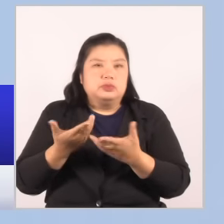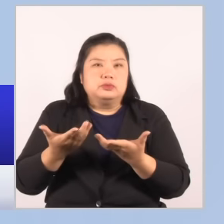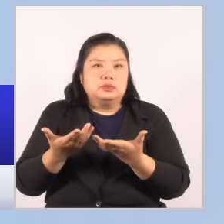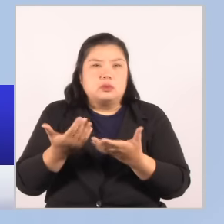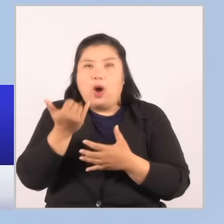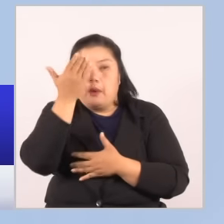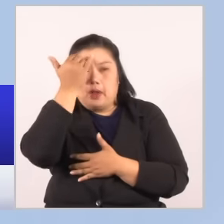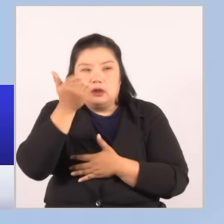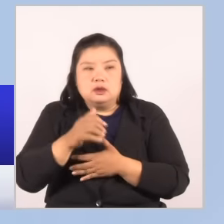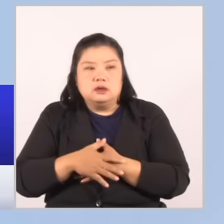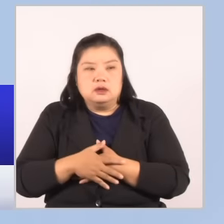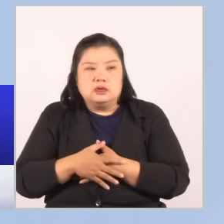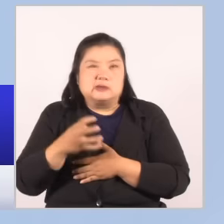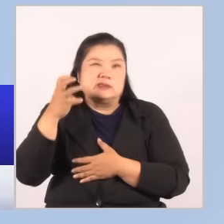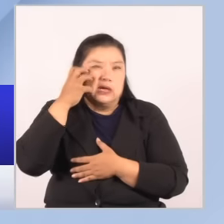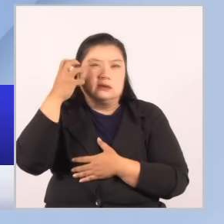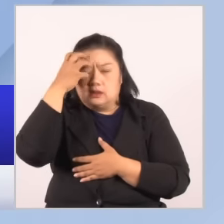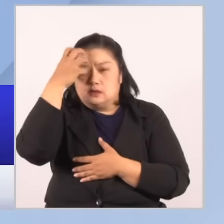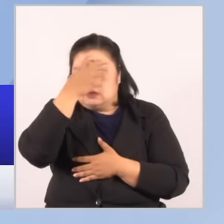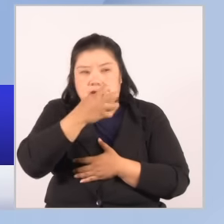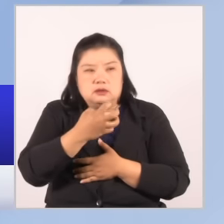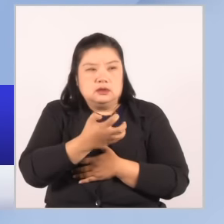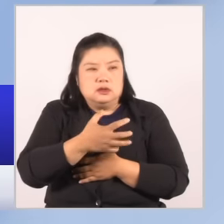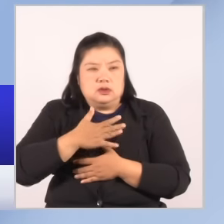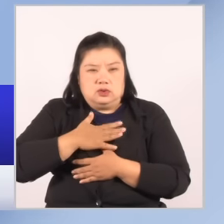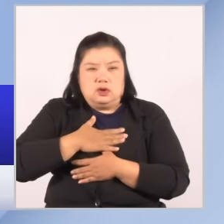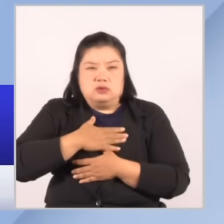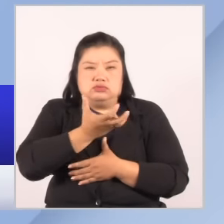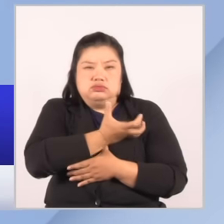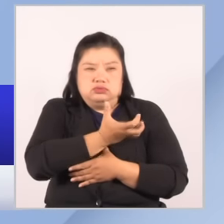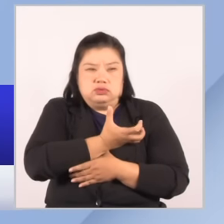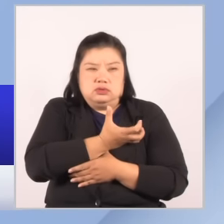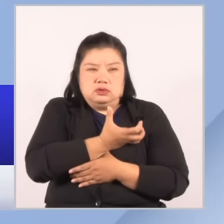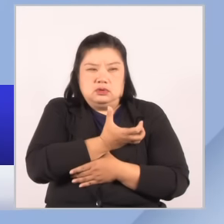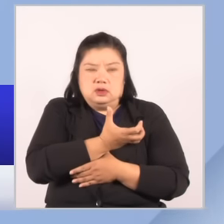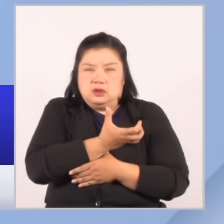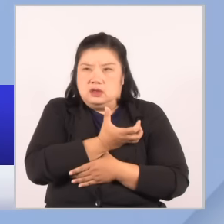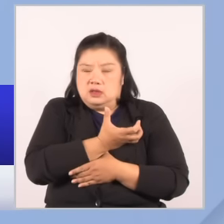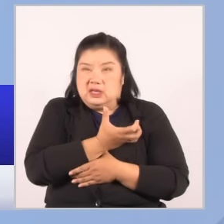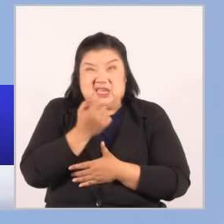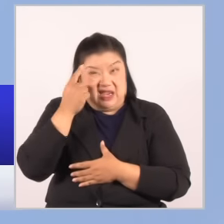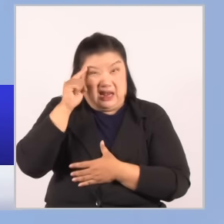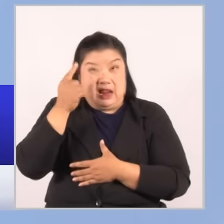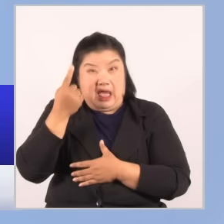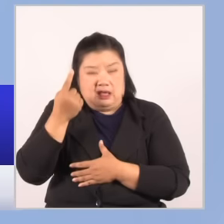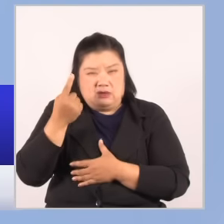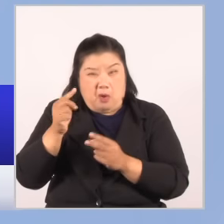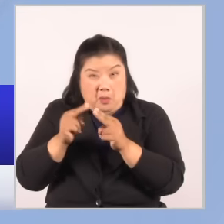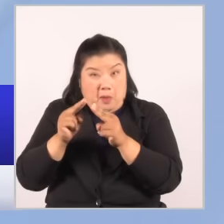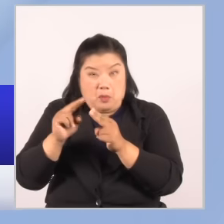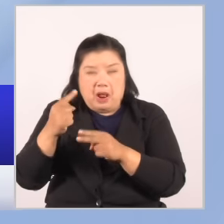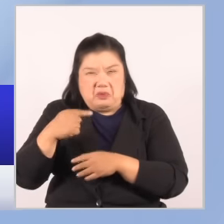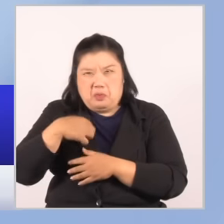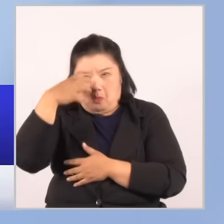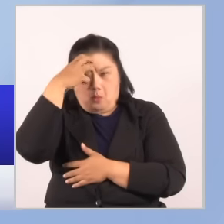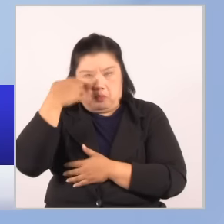เขาใช้เขากัดทุกส่วนเลยแค้นมากแค้นตั้งแต่ตอนที่อยู่กับมันวันแรกแล้วแต่มันพูดข่มขู่หนู